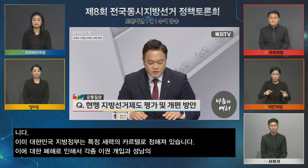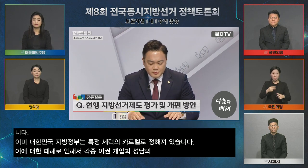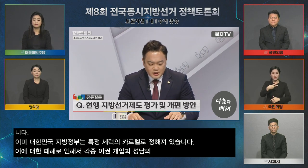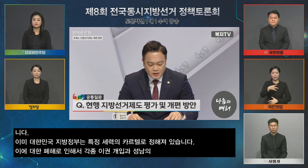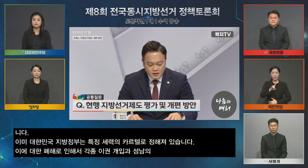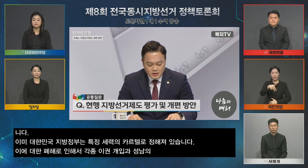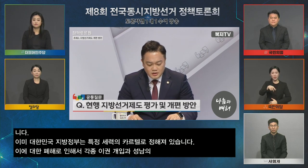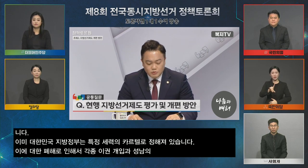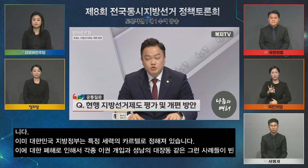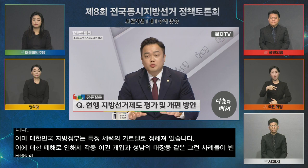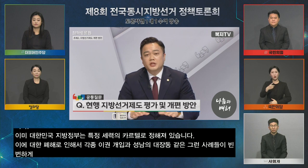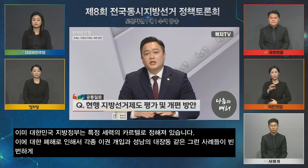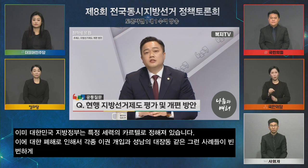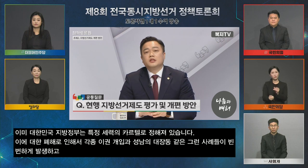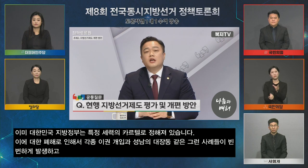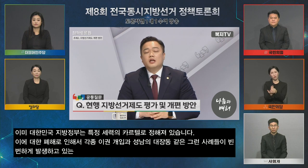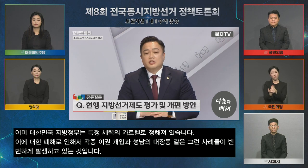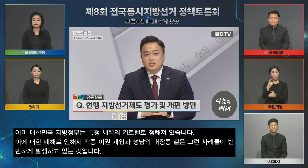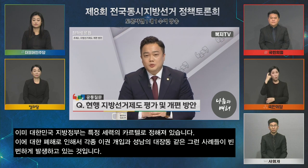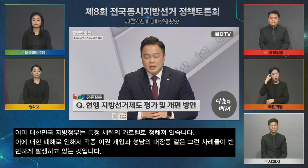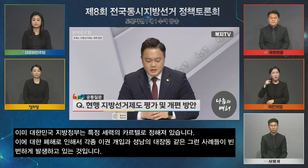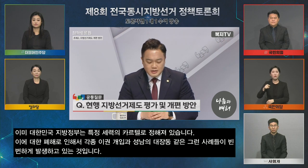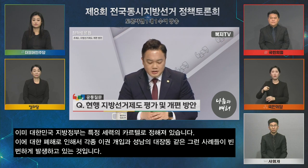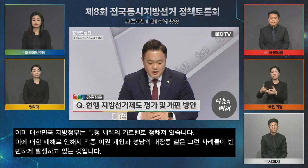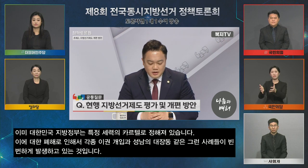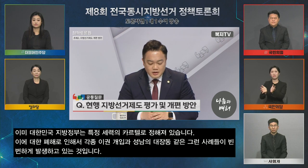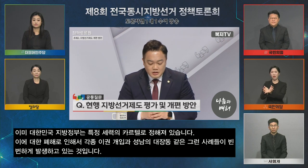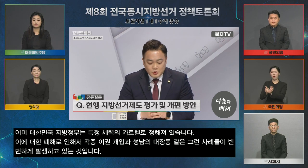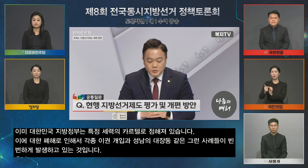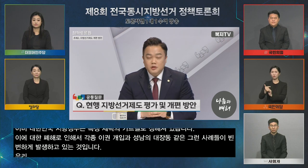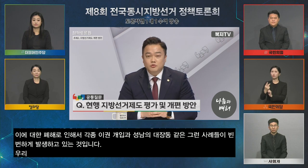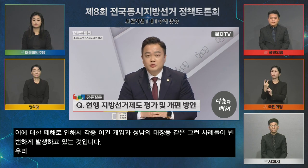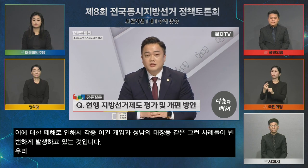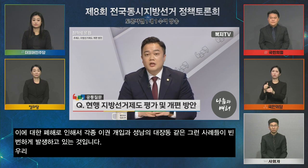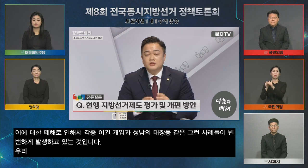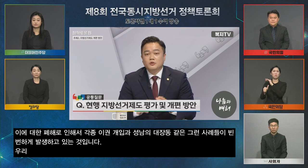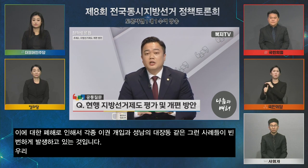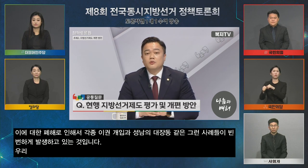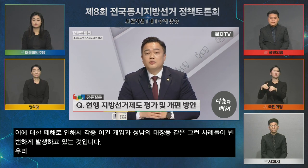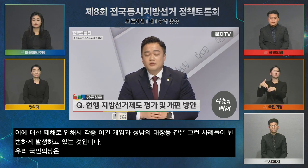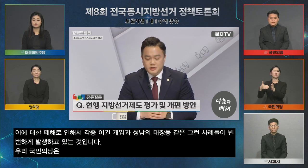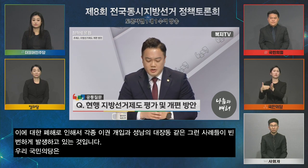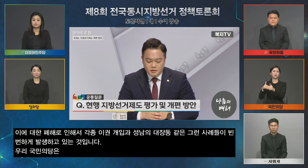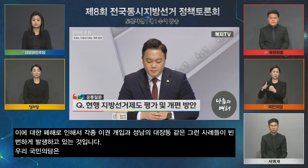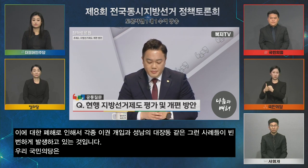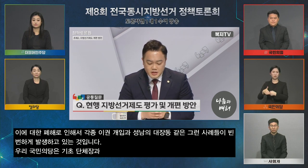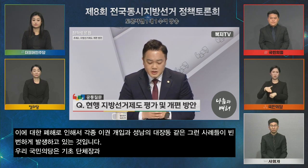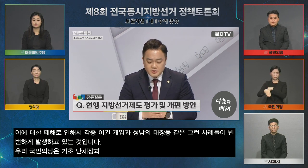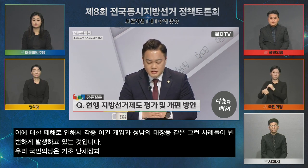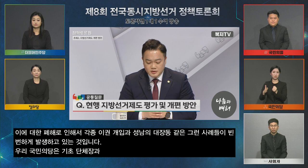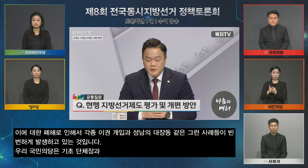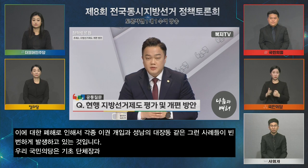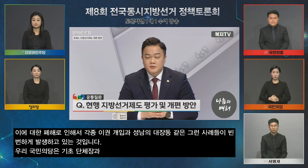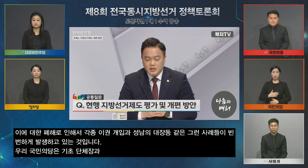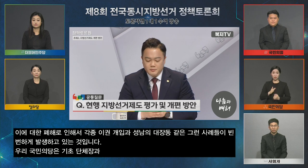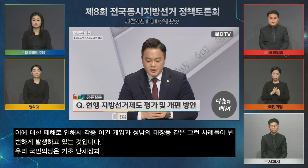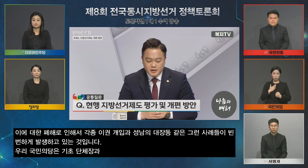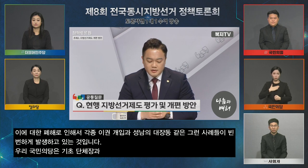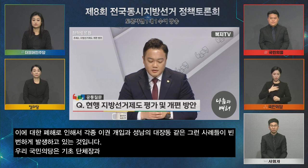발생하고 있는 것입니다. 우리 국민의당은 기초단체장과 기초인의 경우는 정당 공천제를 폐지하는